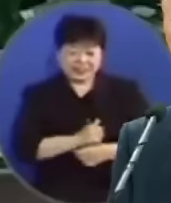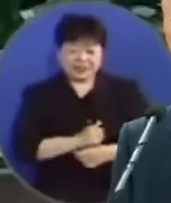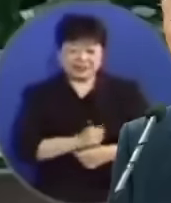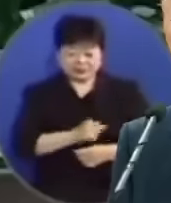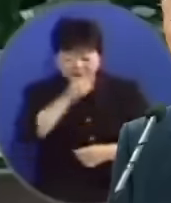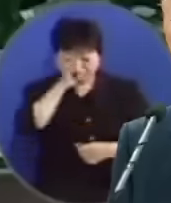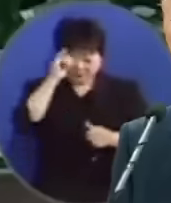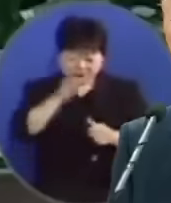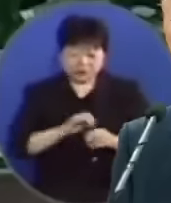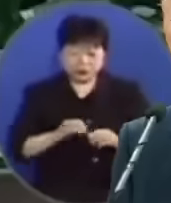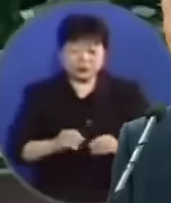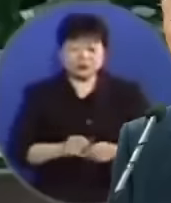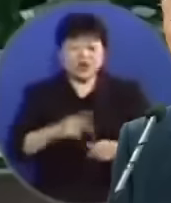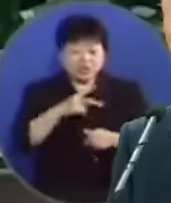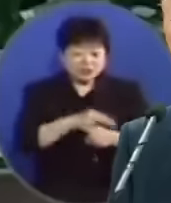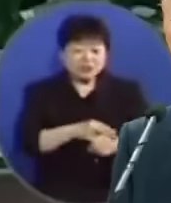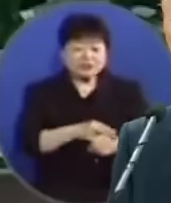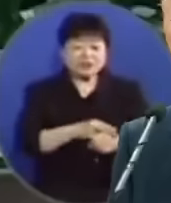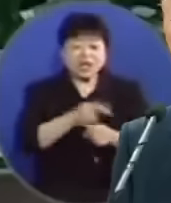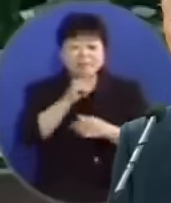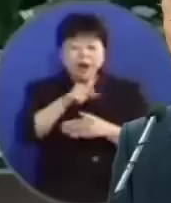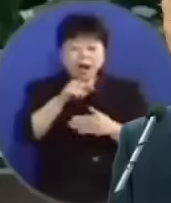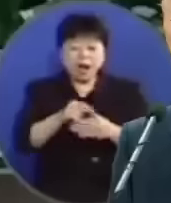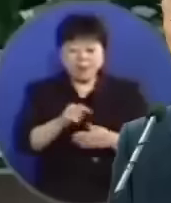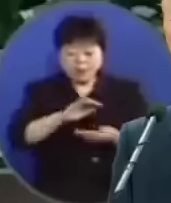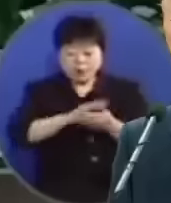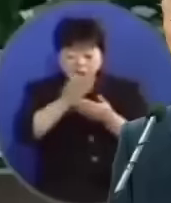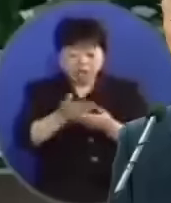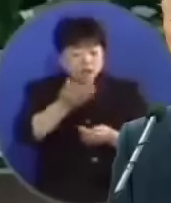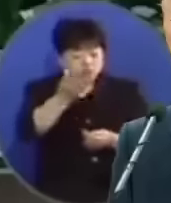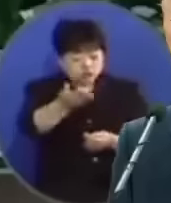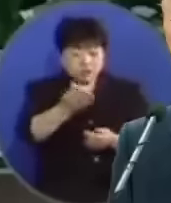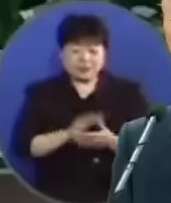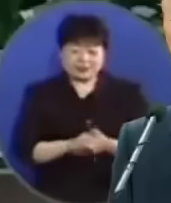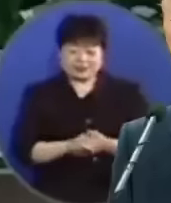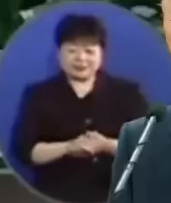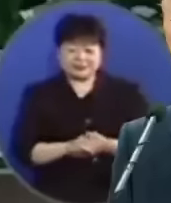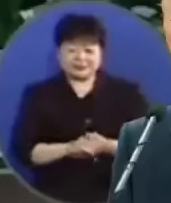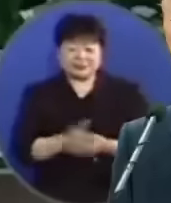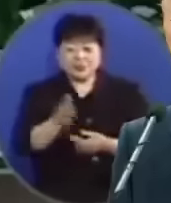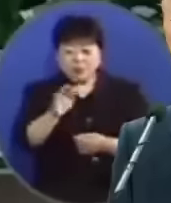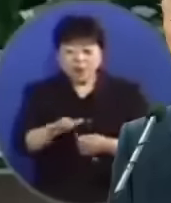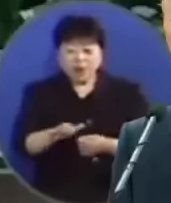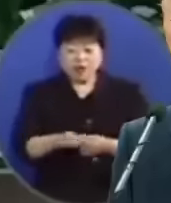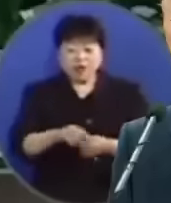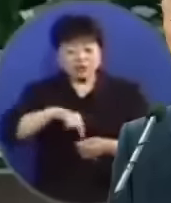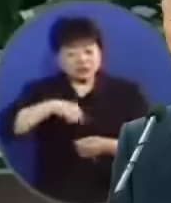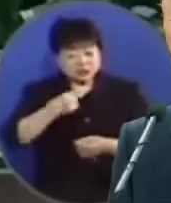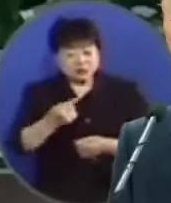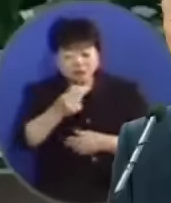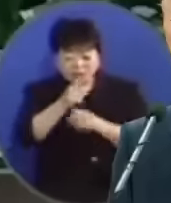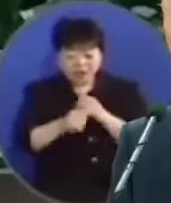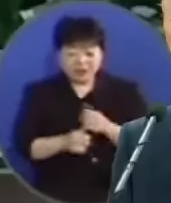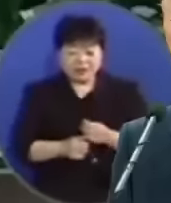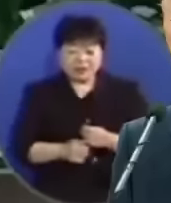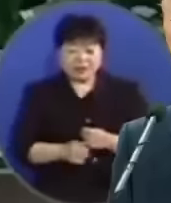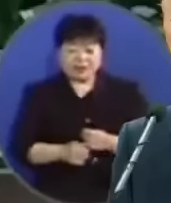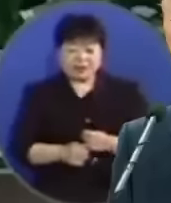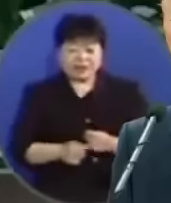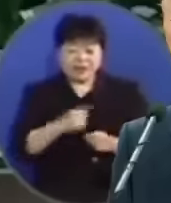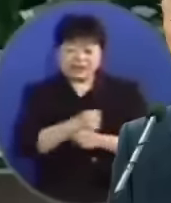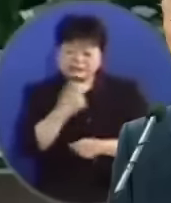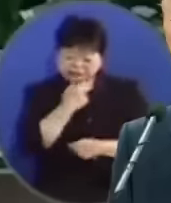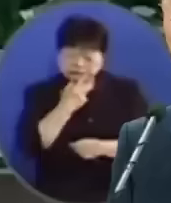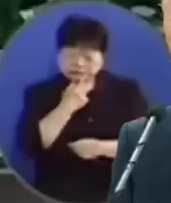참음과 양성과 충성과 온유와 절제 같은 마음의 변화를 갖다 주는 것입니다. 그러면 우리가 스스로 하락해도 하기 싫어서